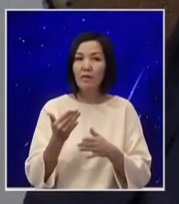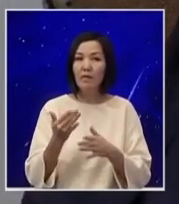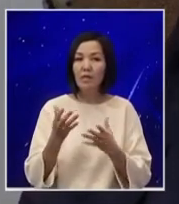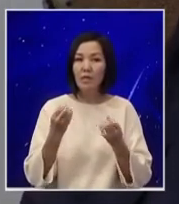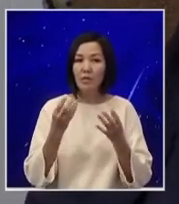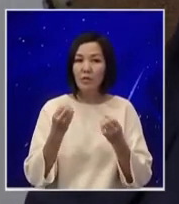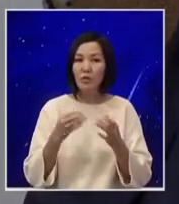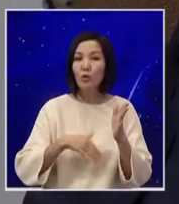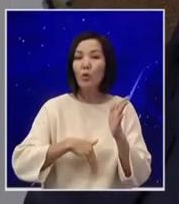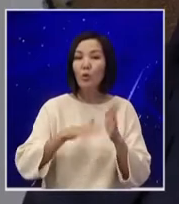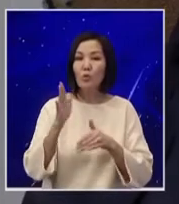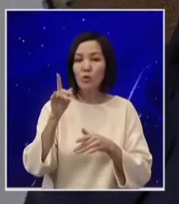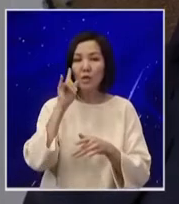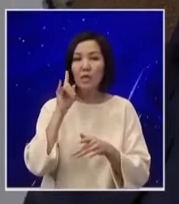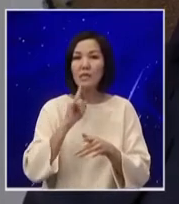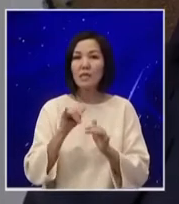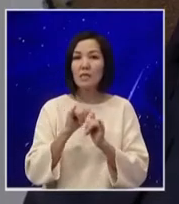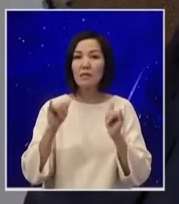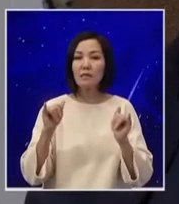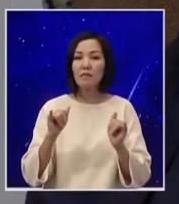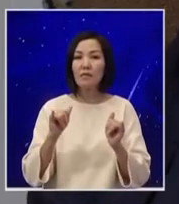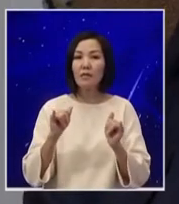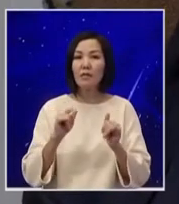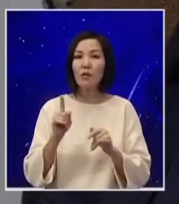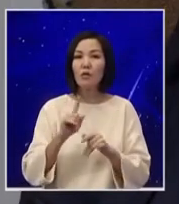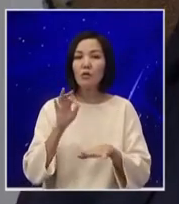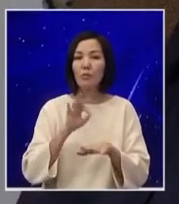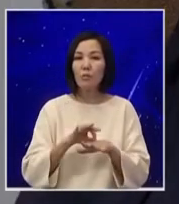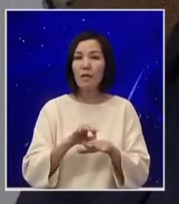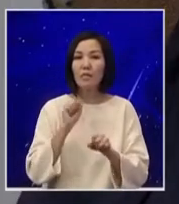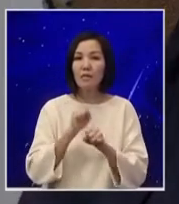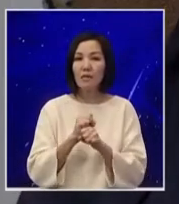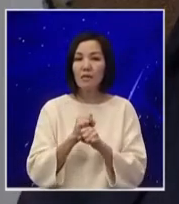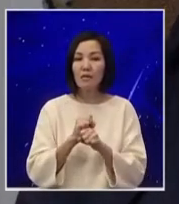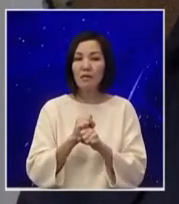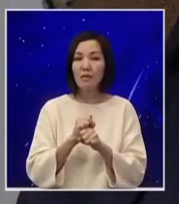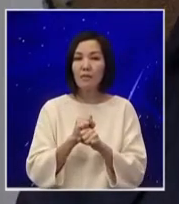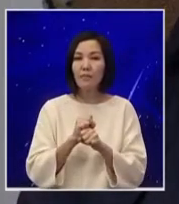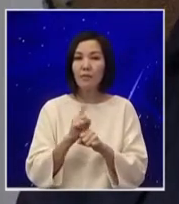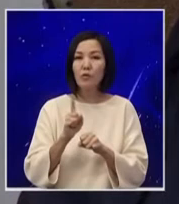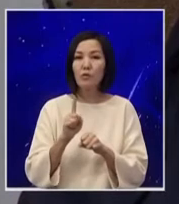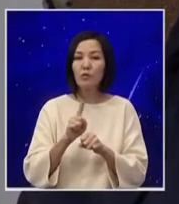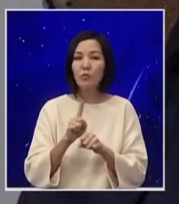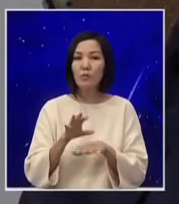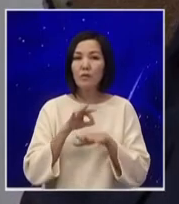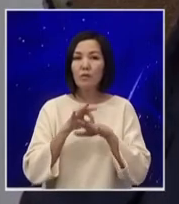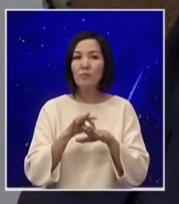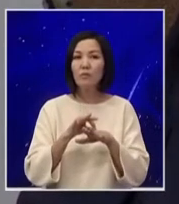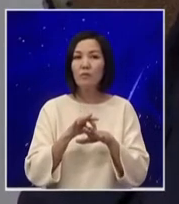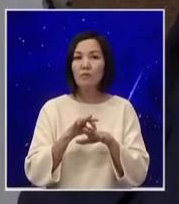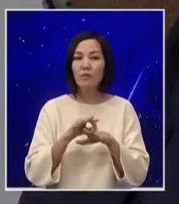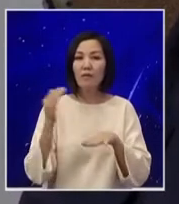лучше казахстану остановился чтобы болезнь уходила от всех людей чтобы сопутствовала только